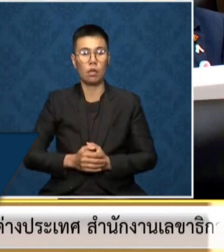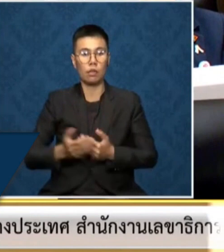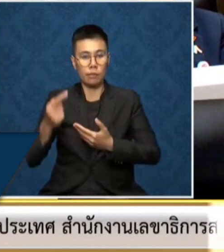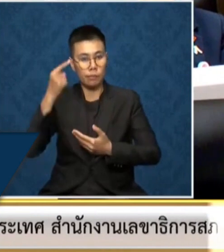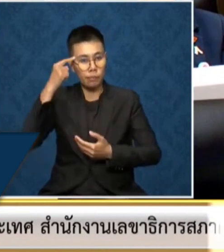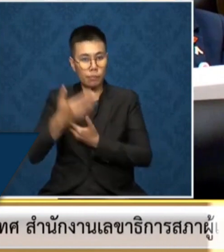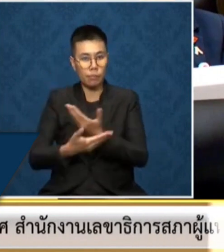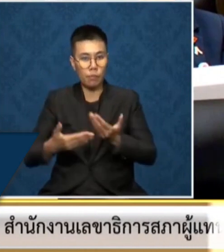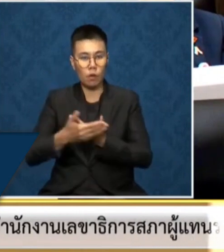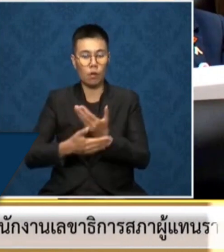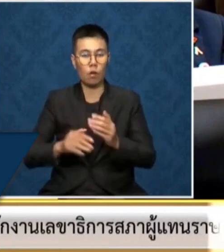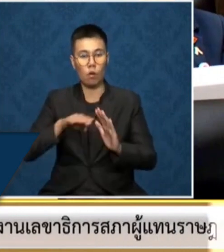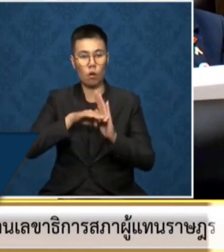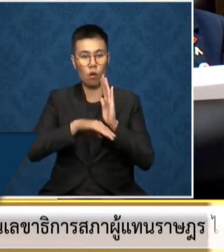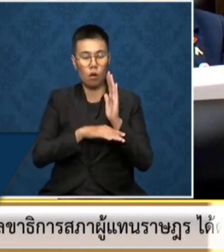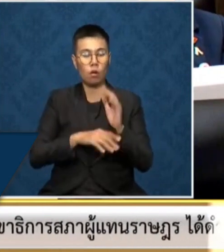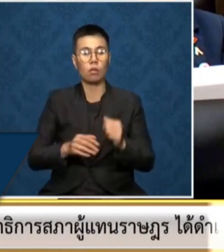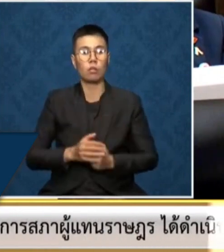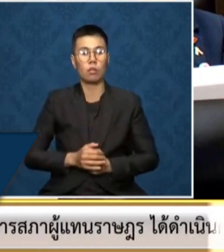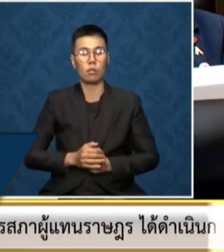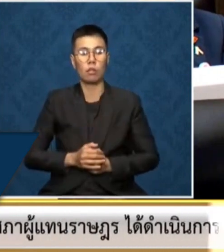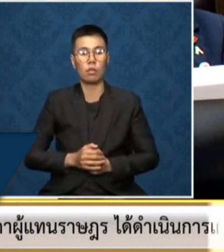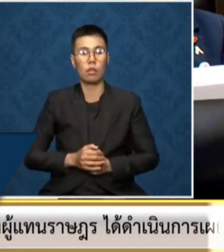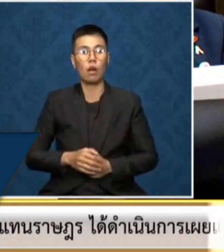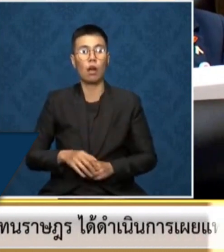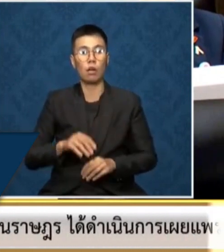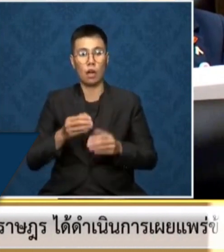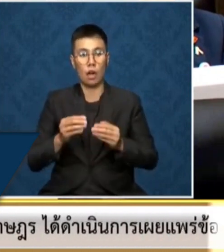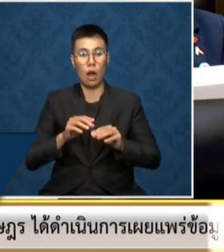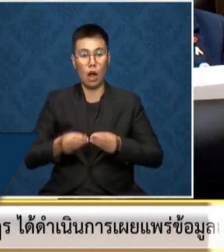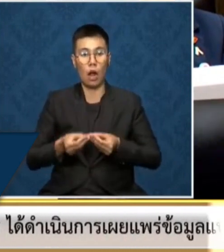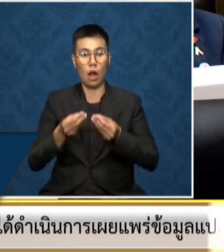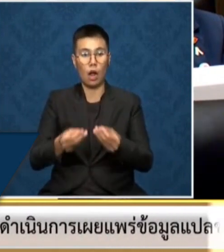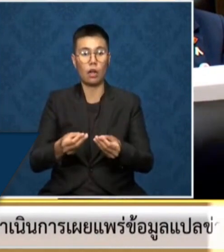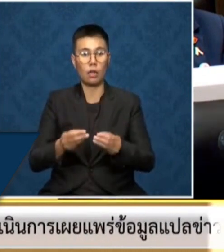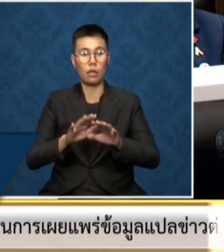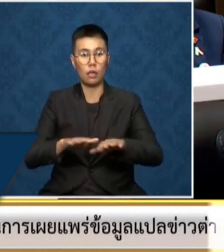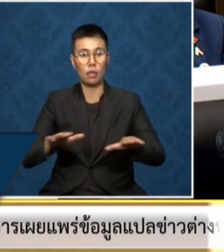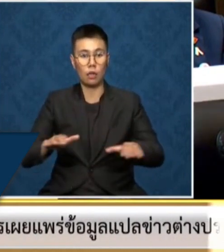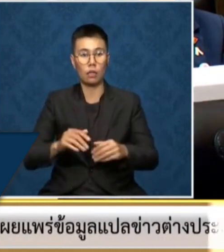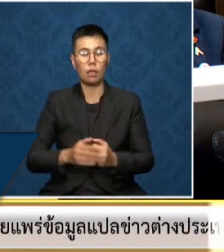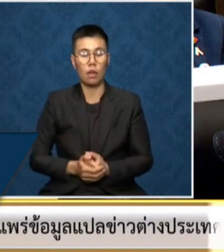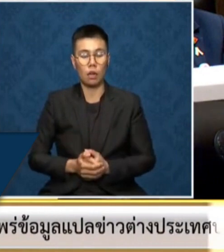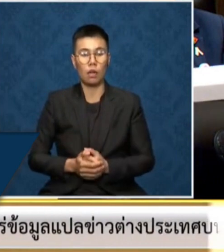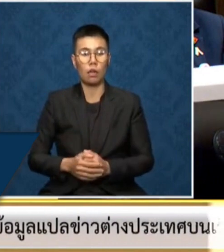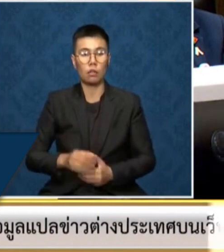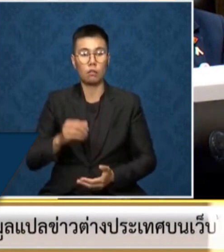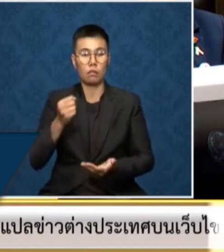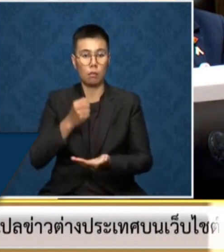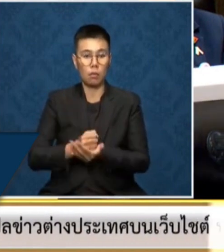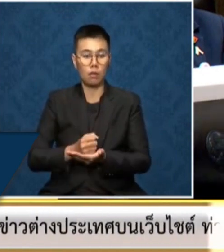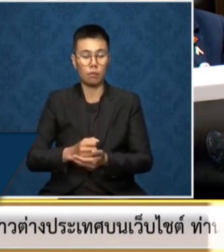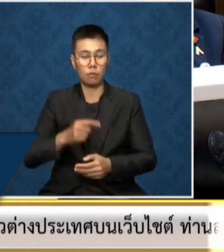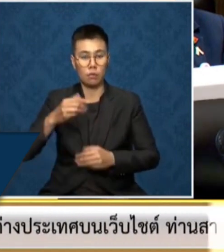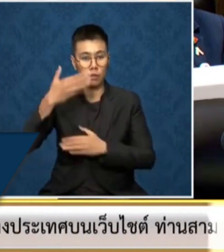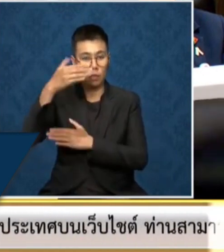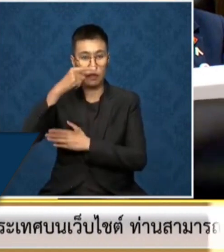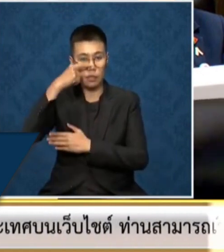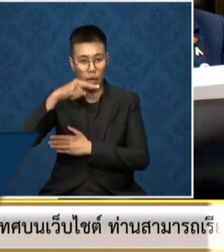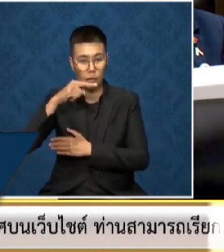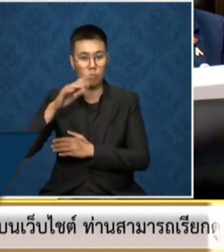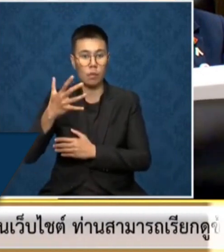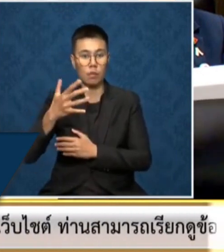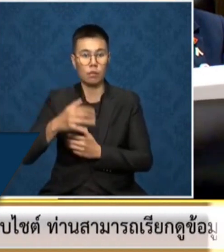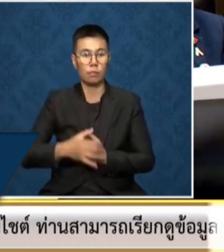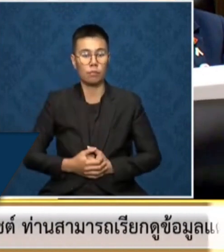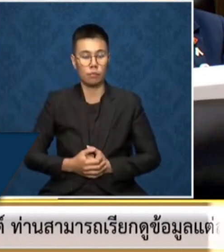พศกรณาแวทางกัจัดการศึษาสำหรบเด็กที่ไม่มีหรกฐานทางทะเบีนราศดรหรือไม่มีสัญชาตไ